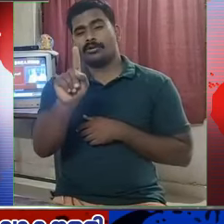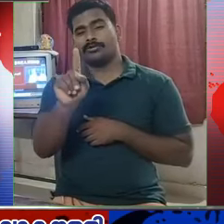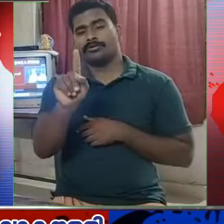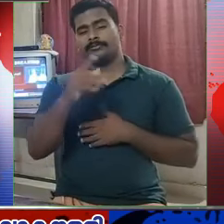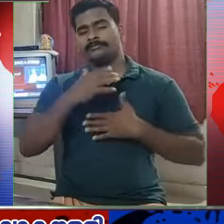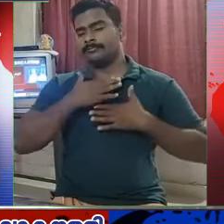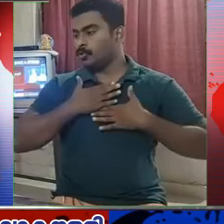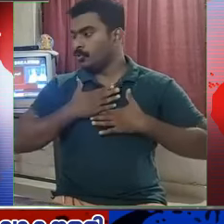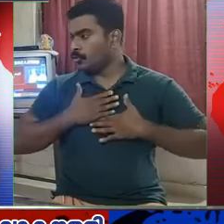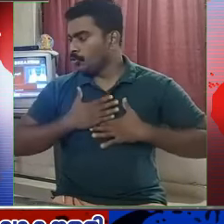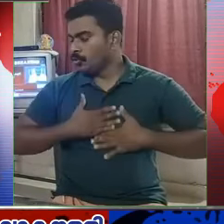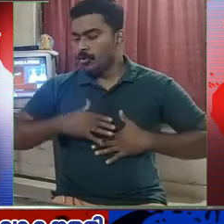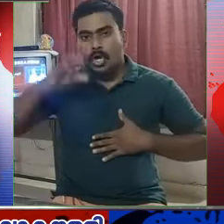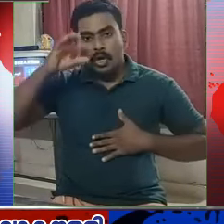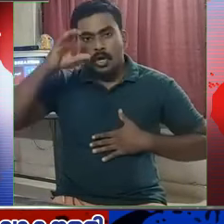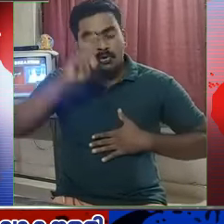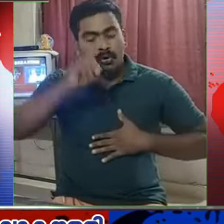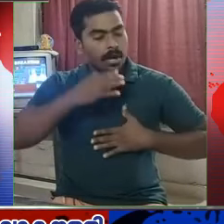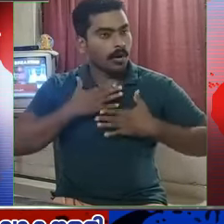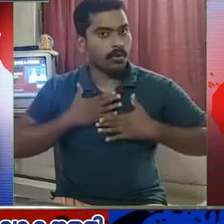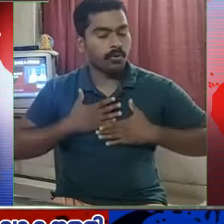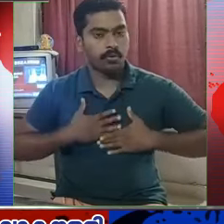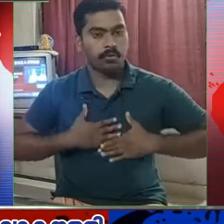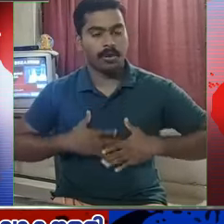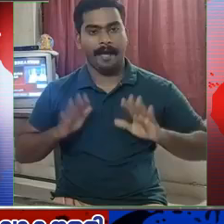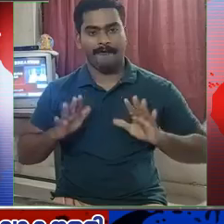കാസർഗോഡ് 7 പേർ,